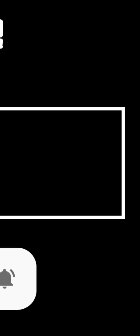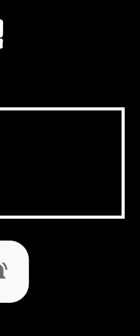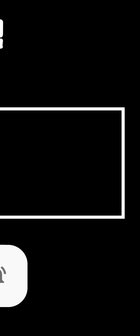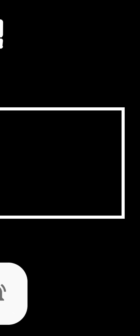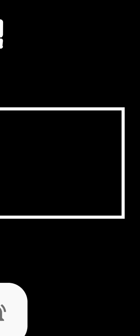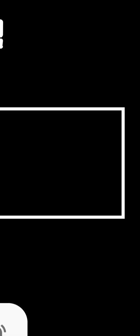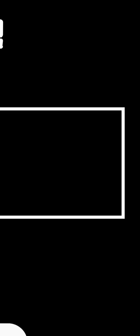않겠습니다 b